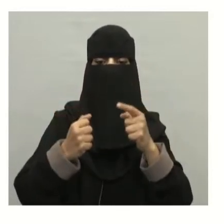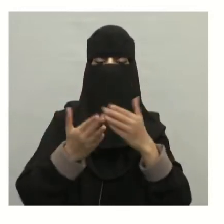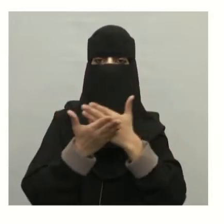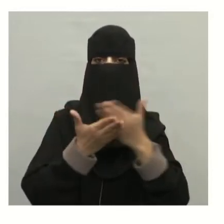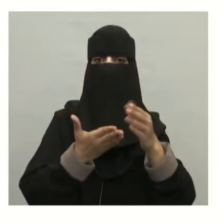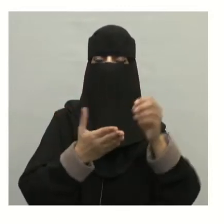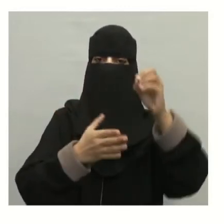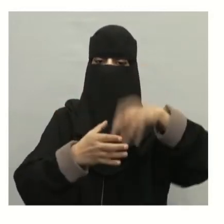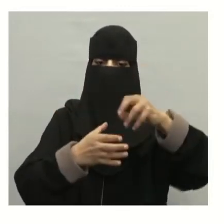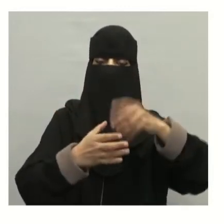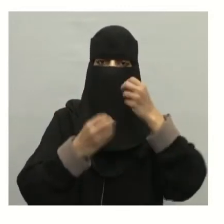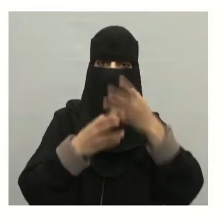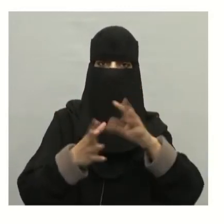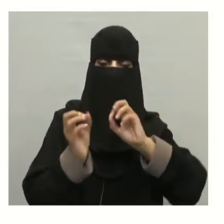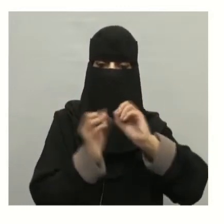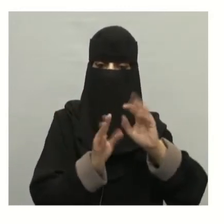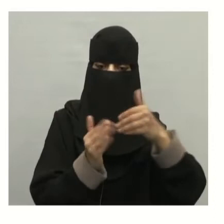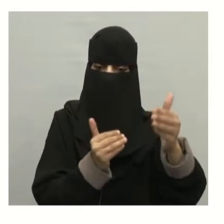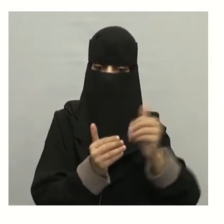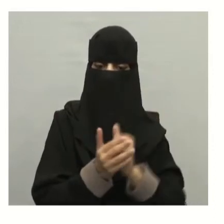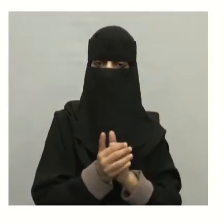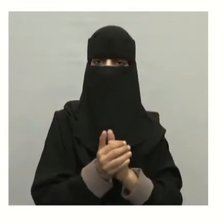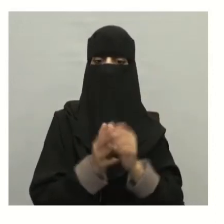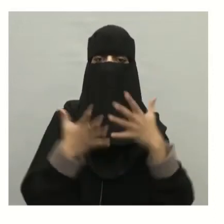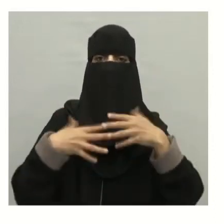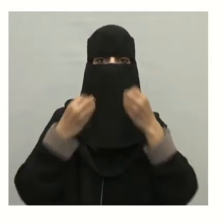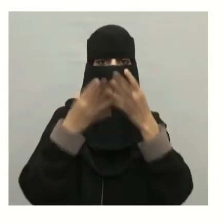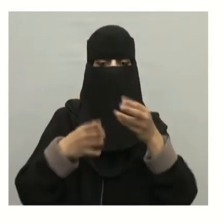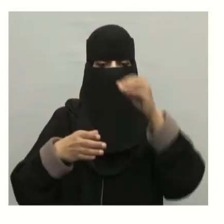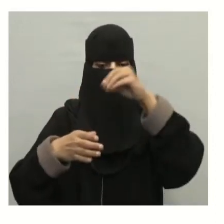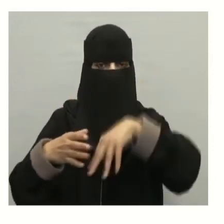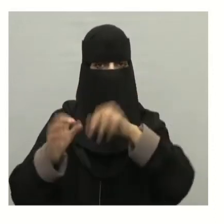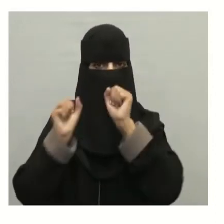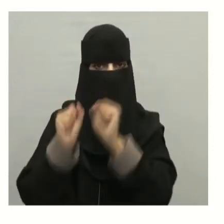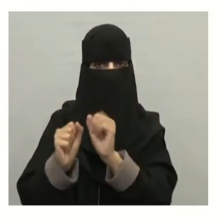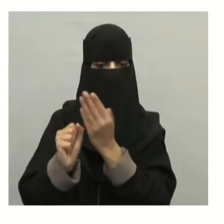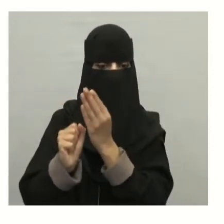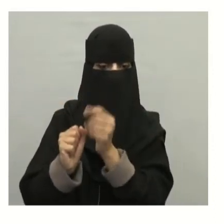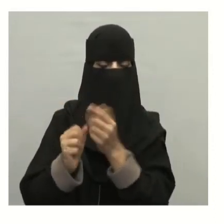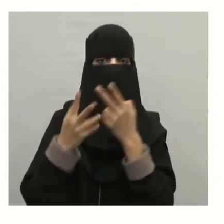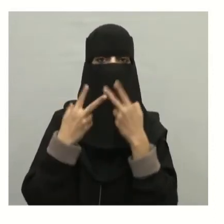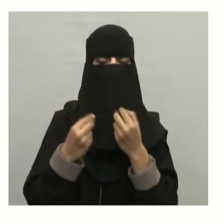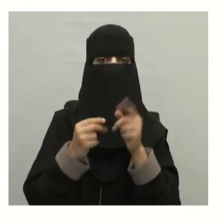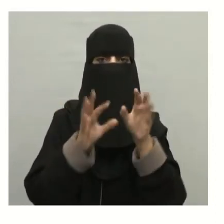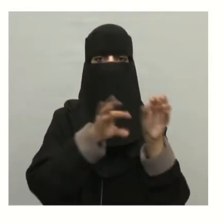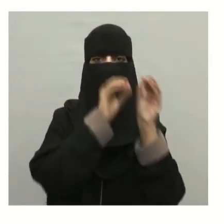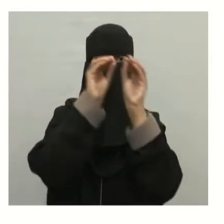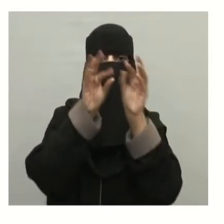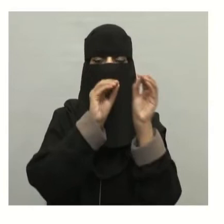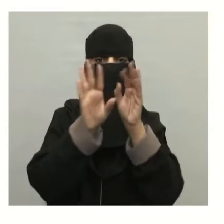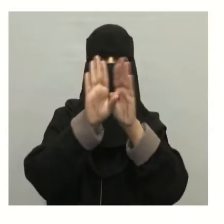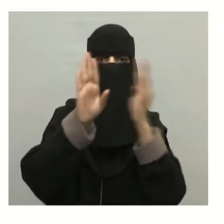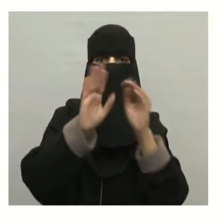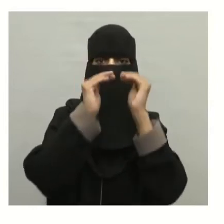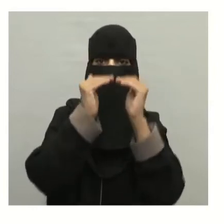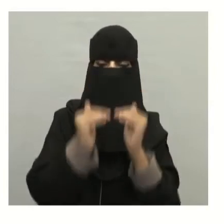سلة المهملات والتخلص من النفايات، وضع الملابس المتسخة في سلة الغسيل والنظيفة في